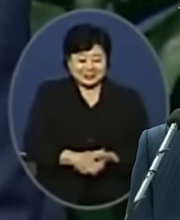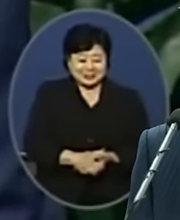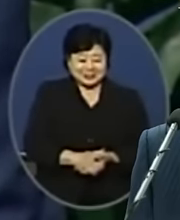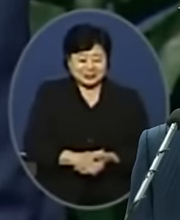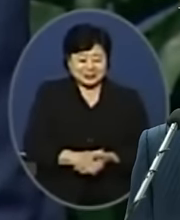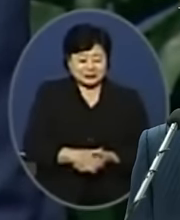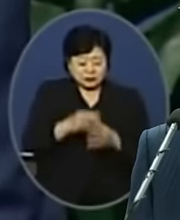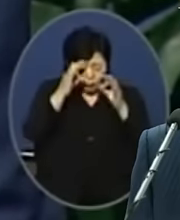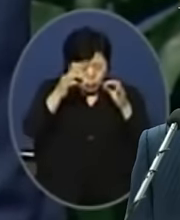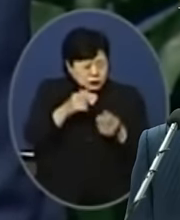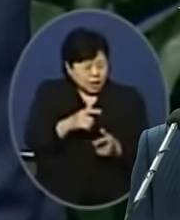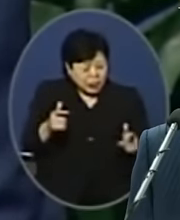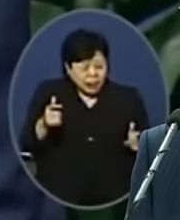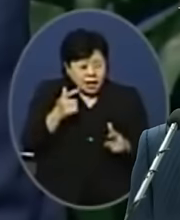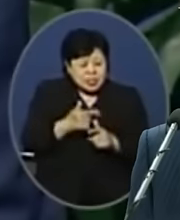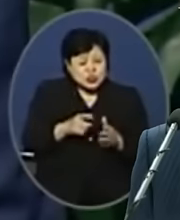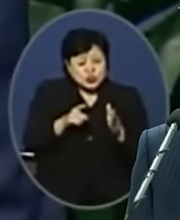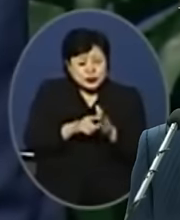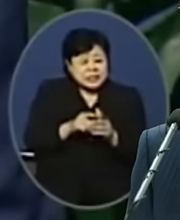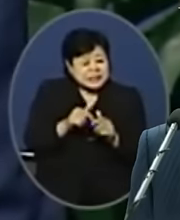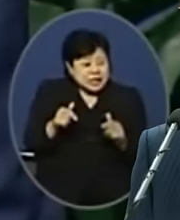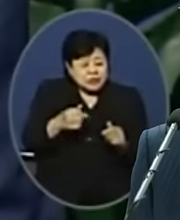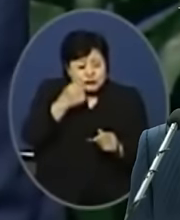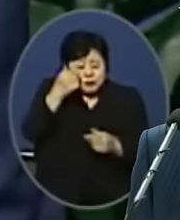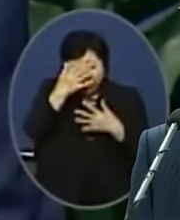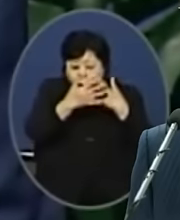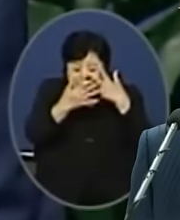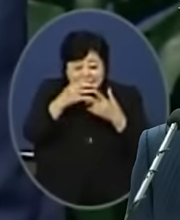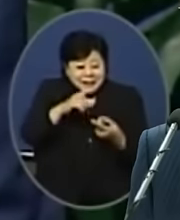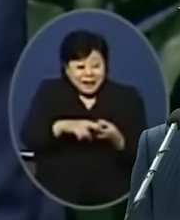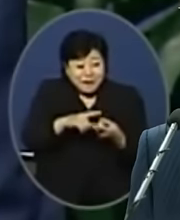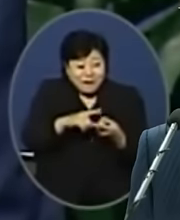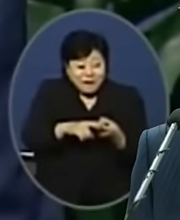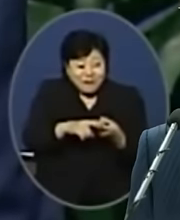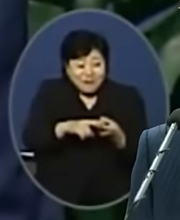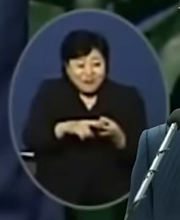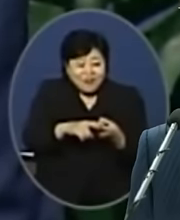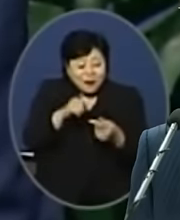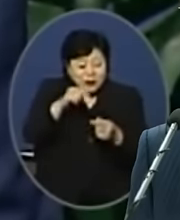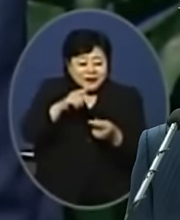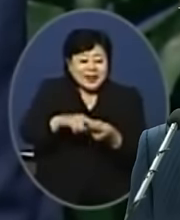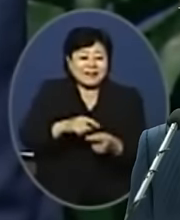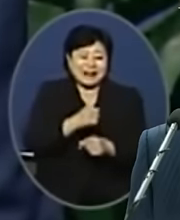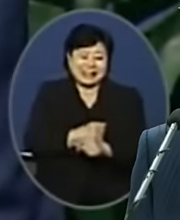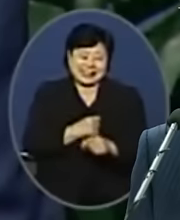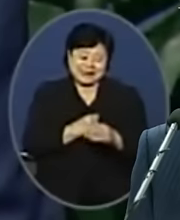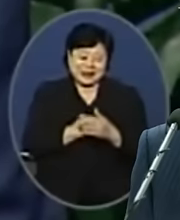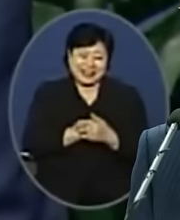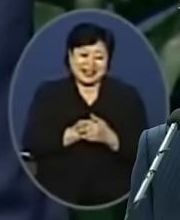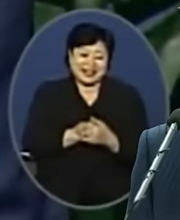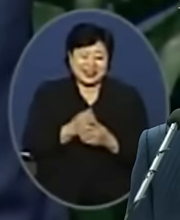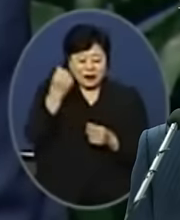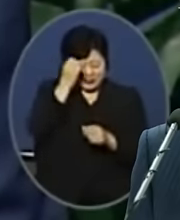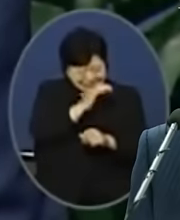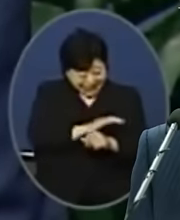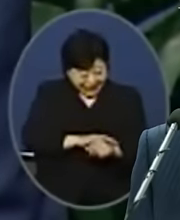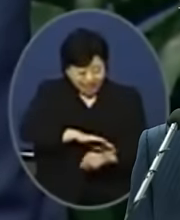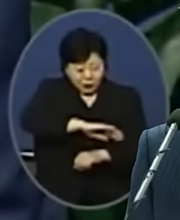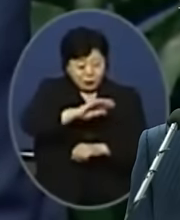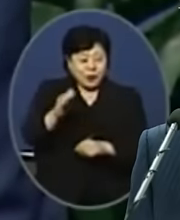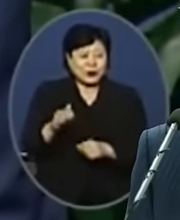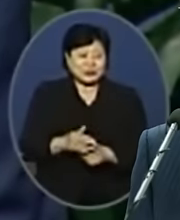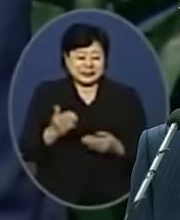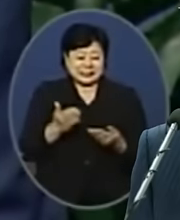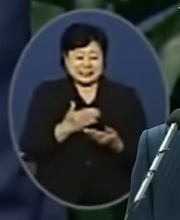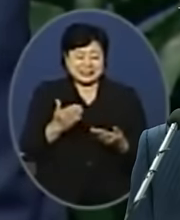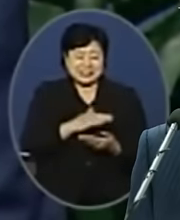눈에는 안 보이는데 아니 예수 믿는 사람들이 꿈과 환상대로 시킨 대로 하니까 영혼이 잘 되고 범사에 잘 되고